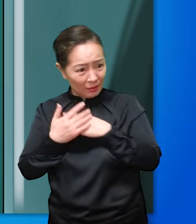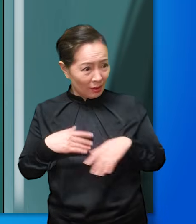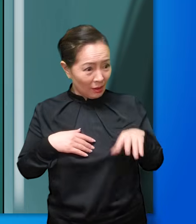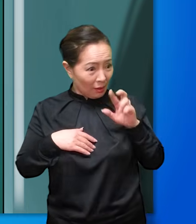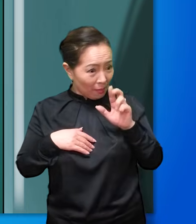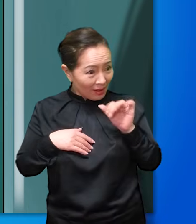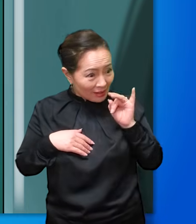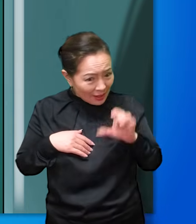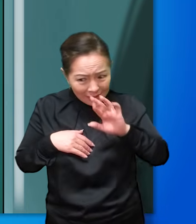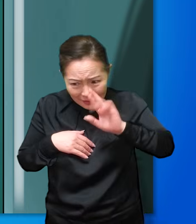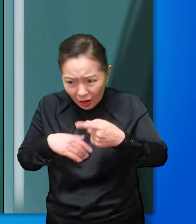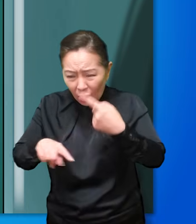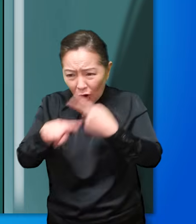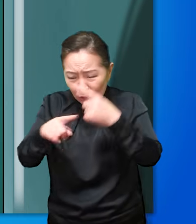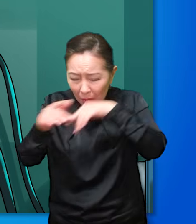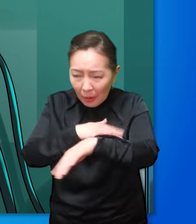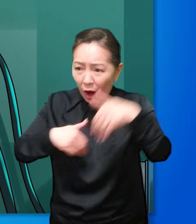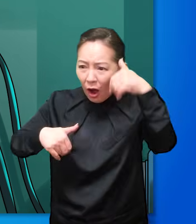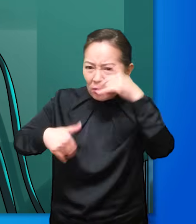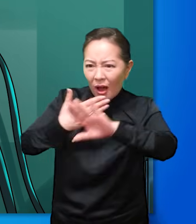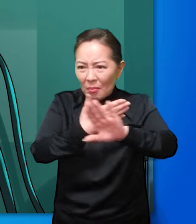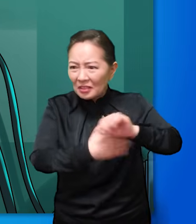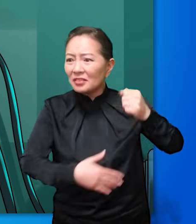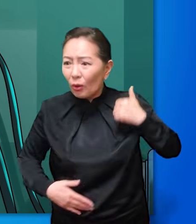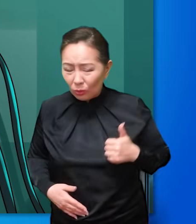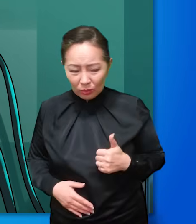Басар яг хөдөө яг хотоо манаж чаддсан юм уу? Аа.